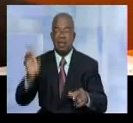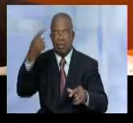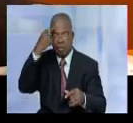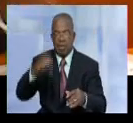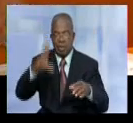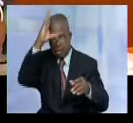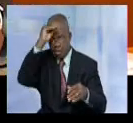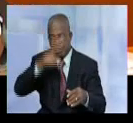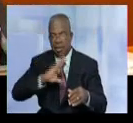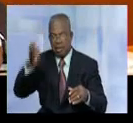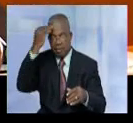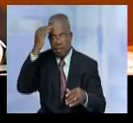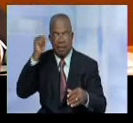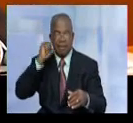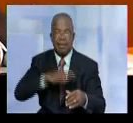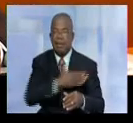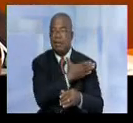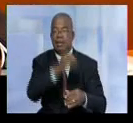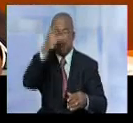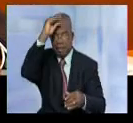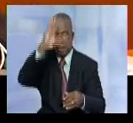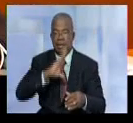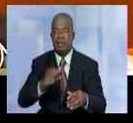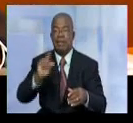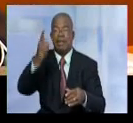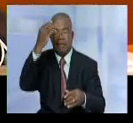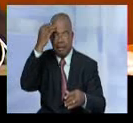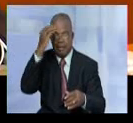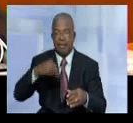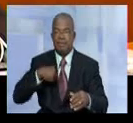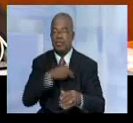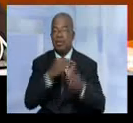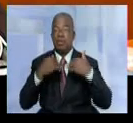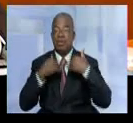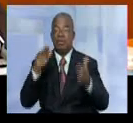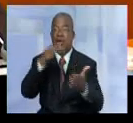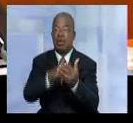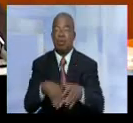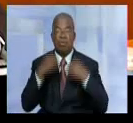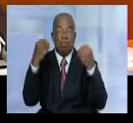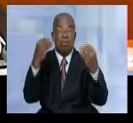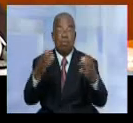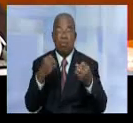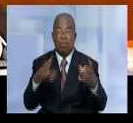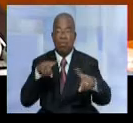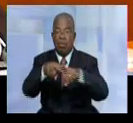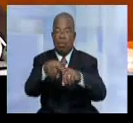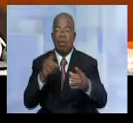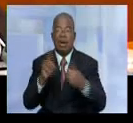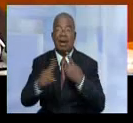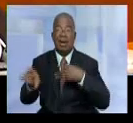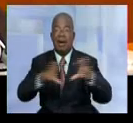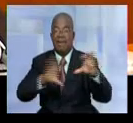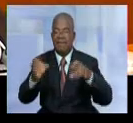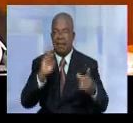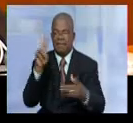les ministres, mesdames et messieurs les ministres, nous avons encore de nombreux défis à relever en